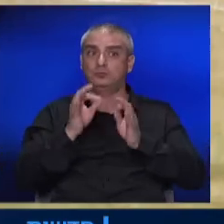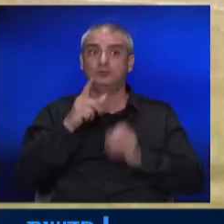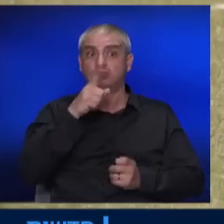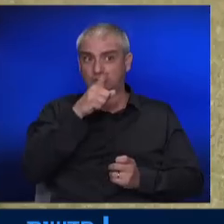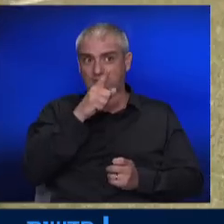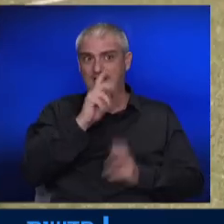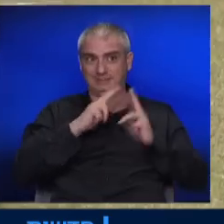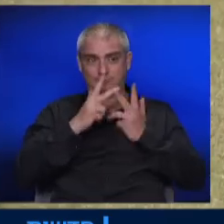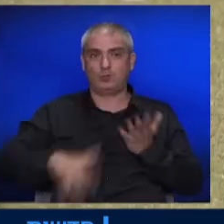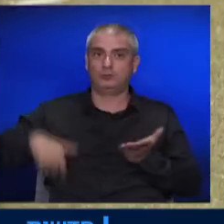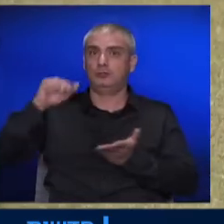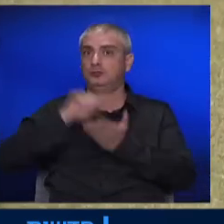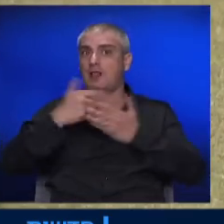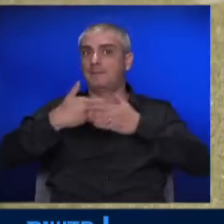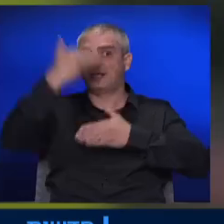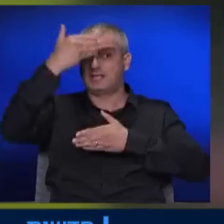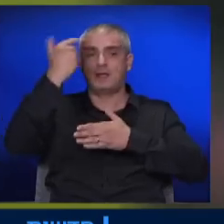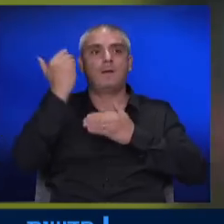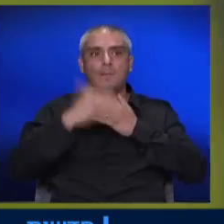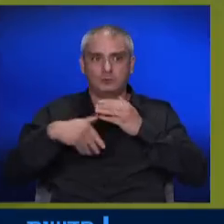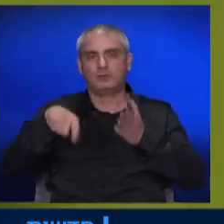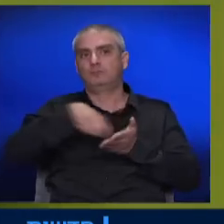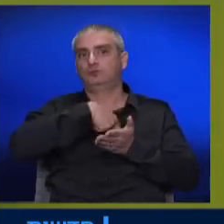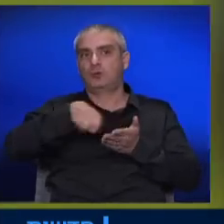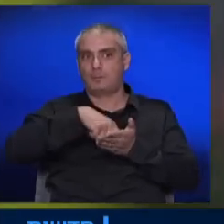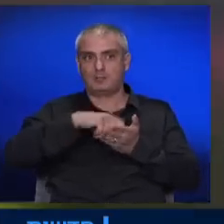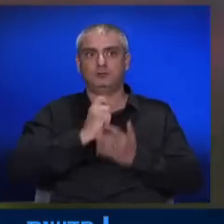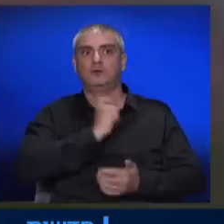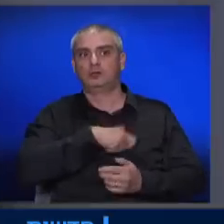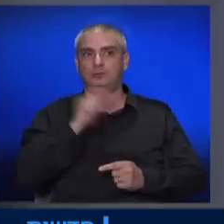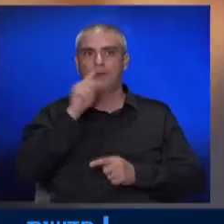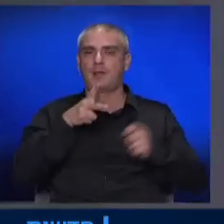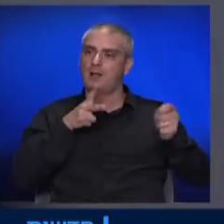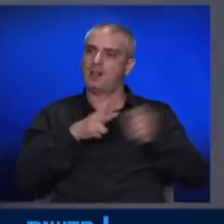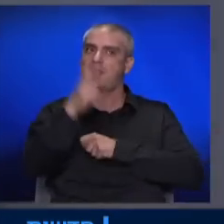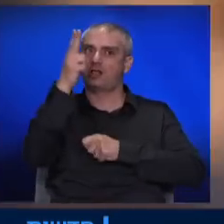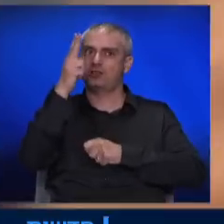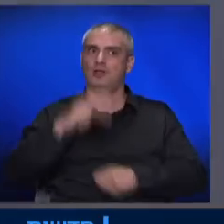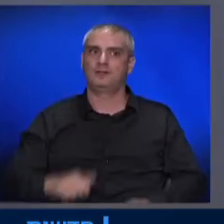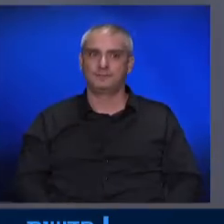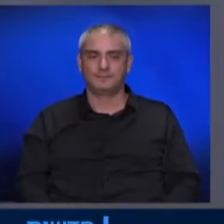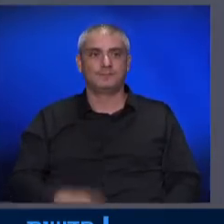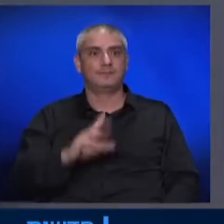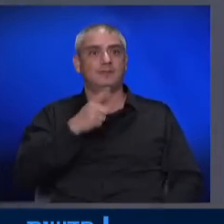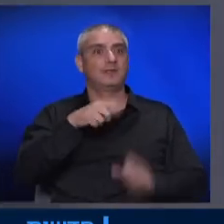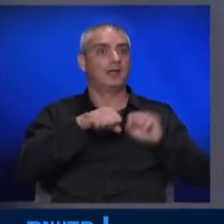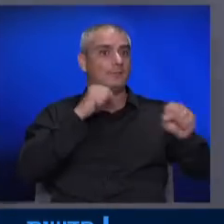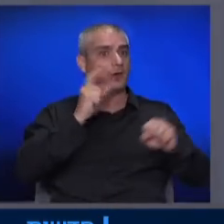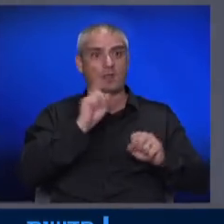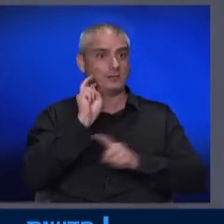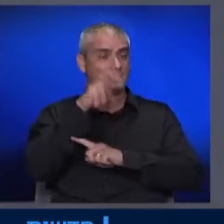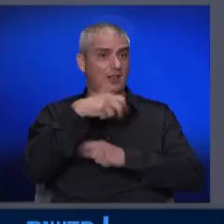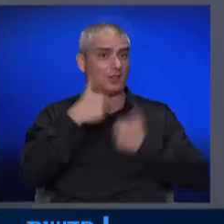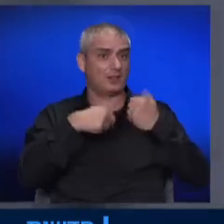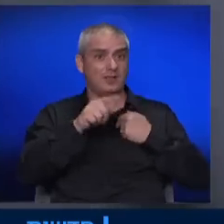על הקיר. לבסוף המגרש שופץ, וראש המועצה בא לחנוך את המקום. דבר הפועל, סיימת את ראש ליגה. עושים תג'י כמל